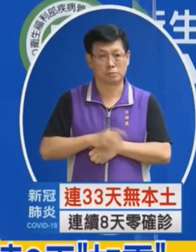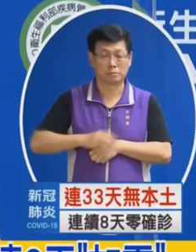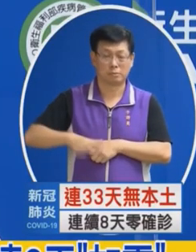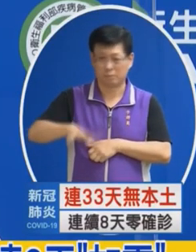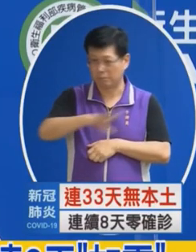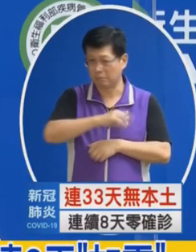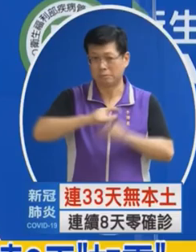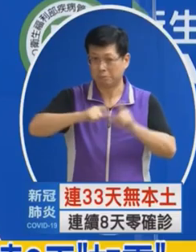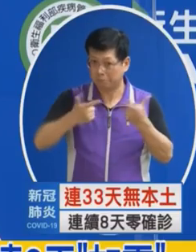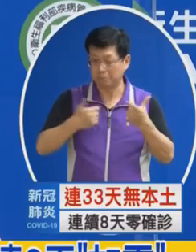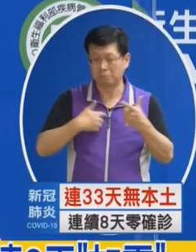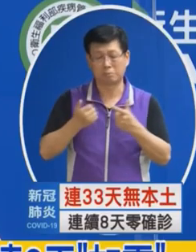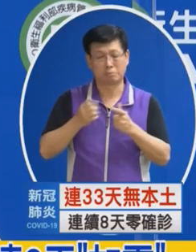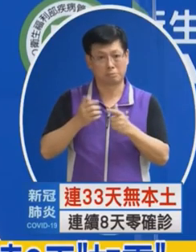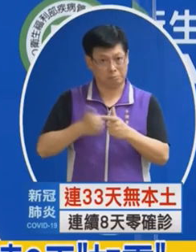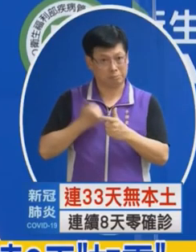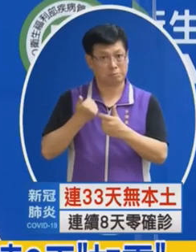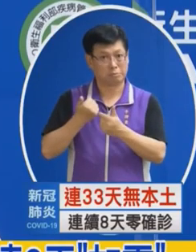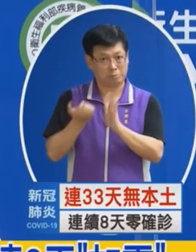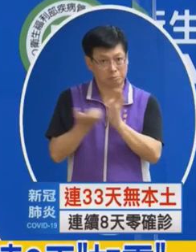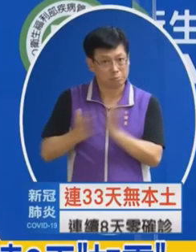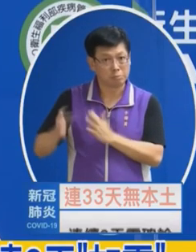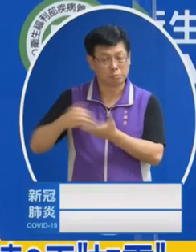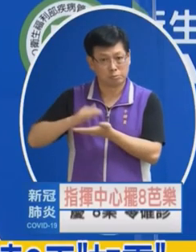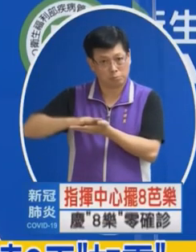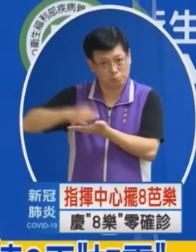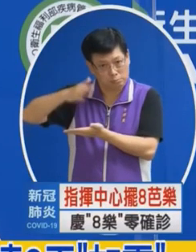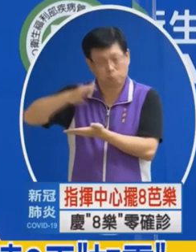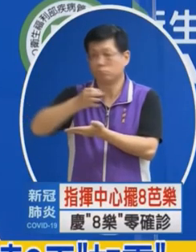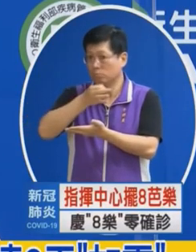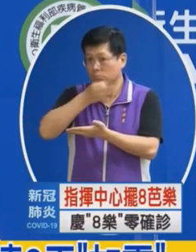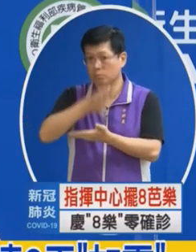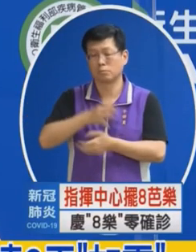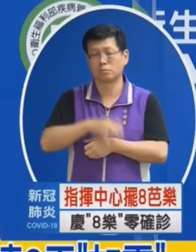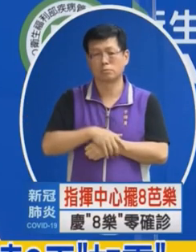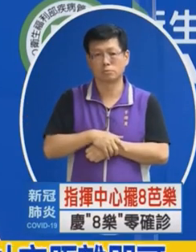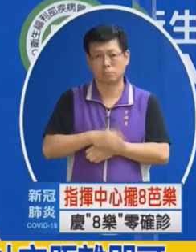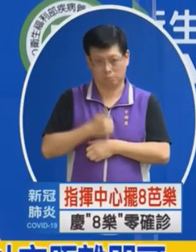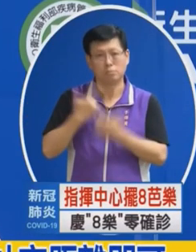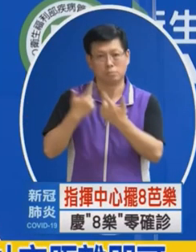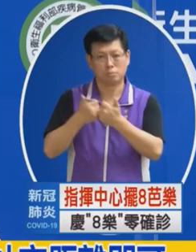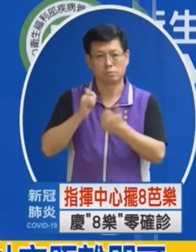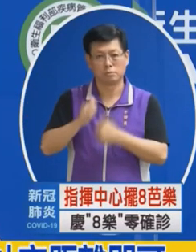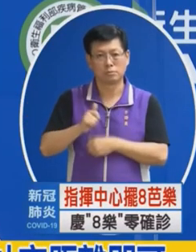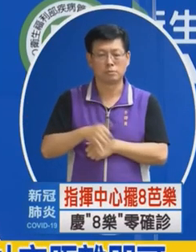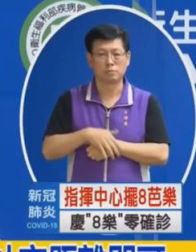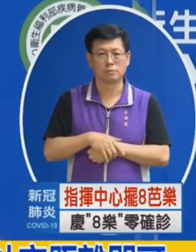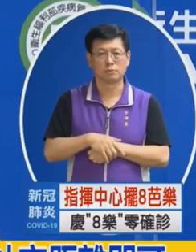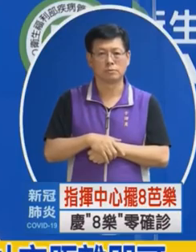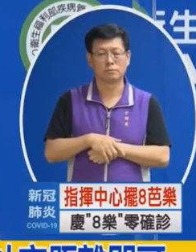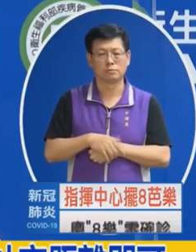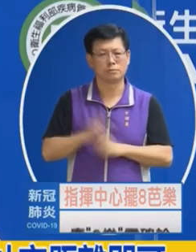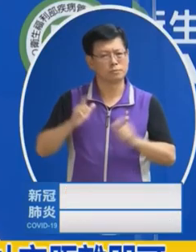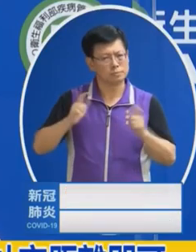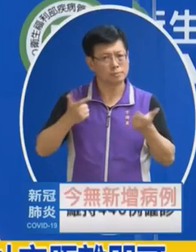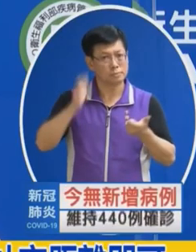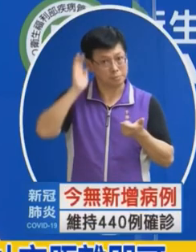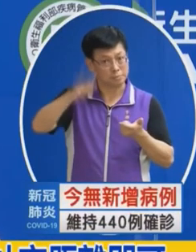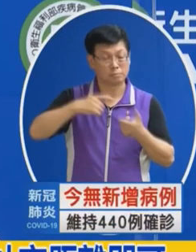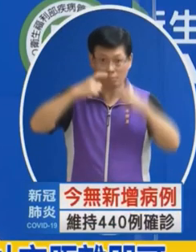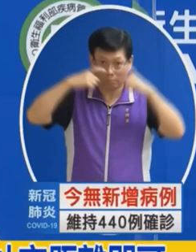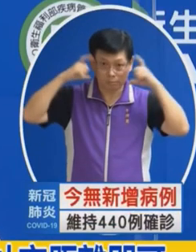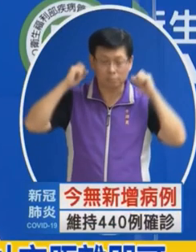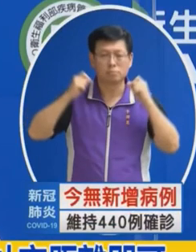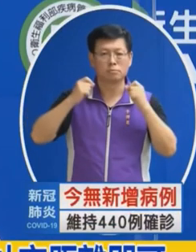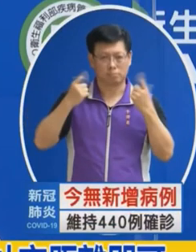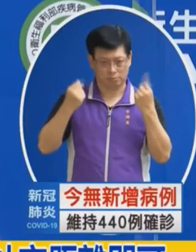们在这样的一个战备量也趋于满足，也趋于满足，所以大概未来的口